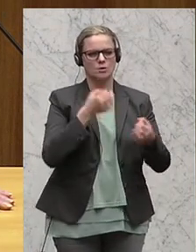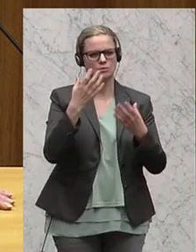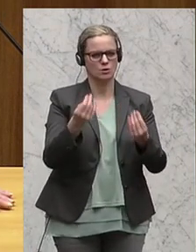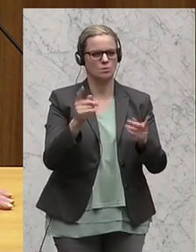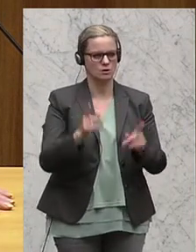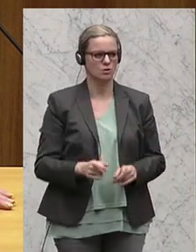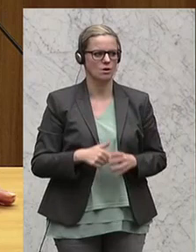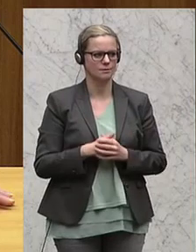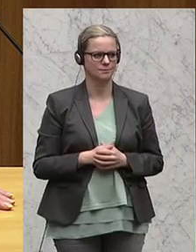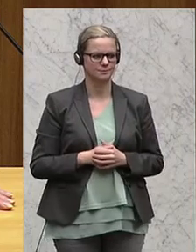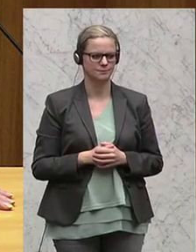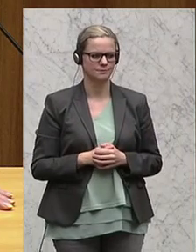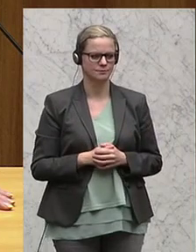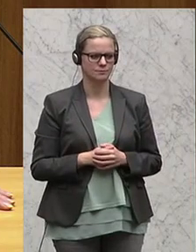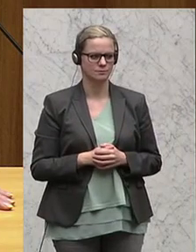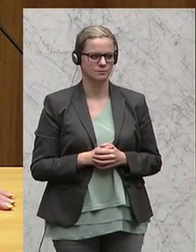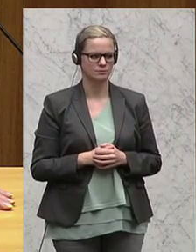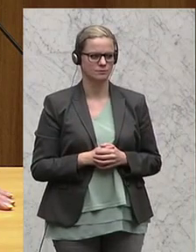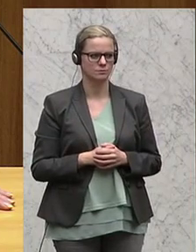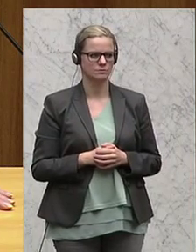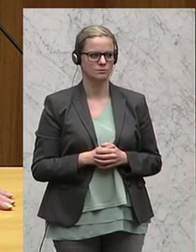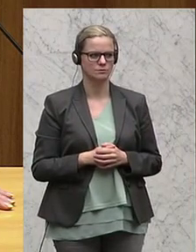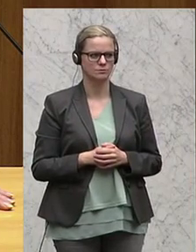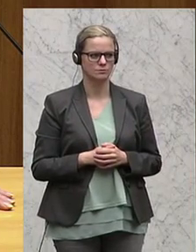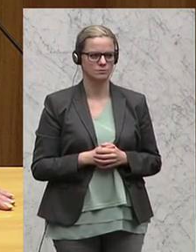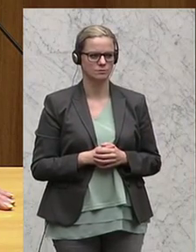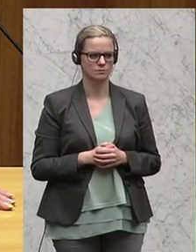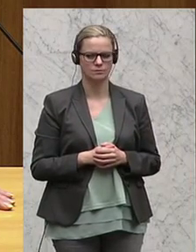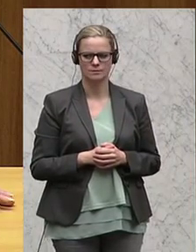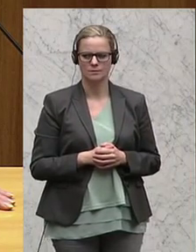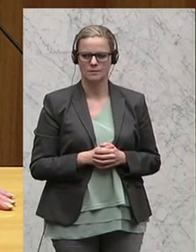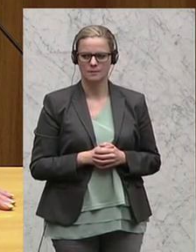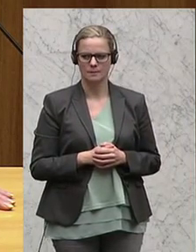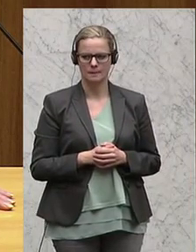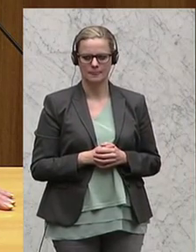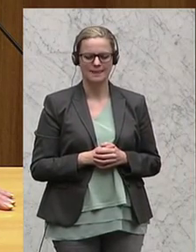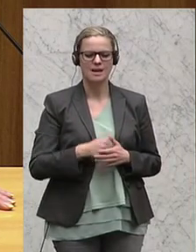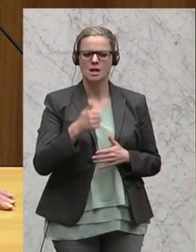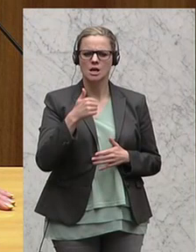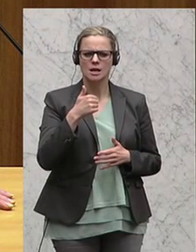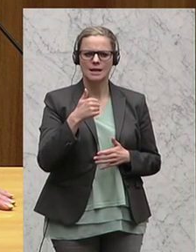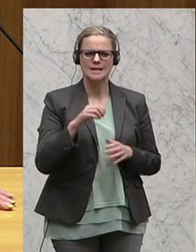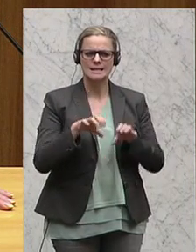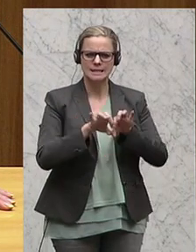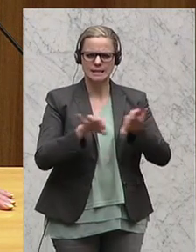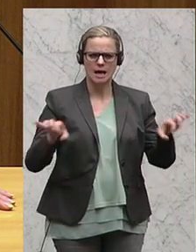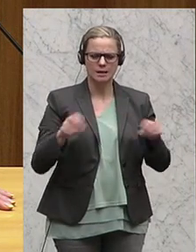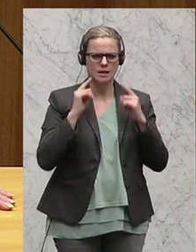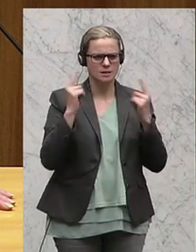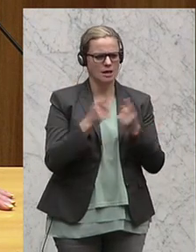erhalten. Ja, auch wenn der Standard... Wenn der Standard schreibt, die